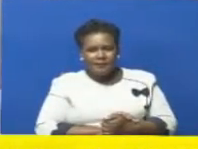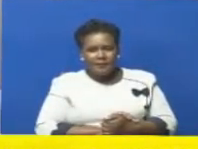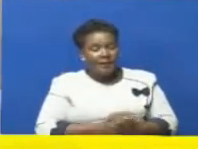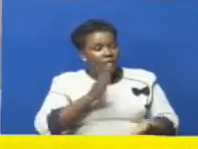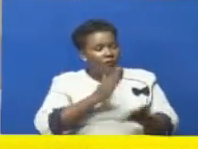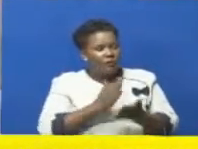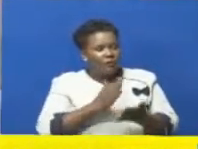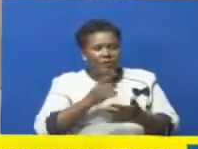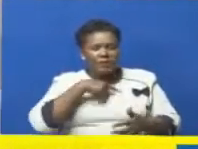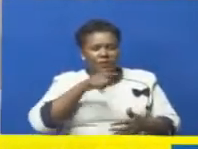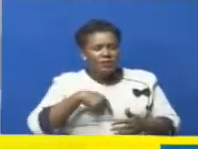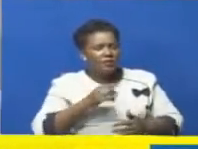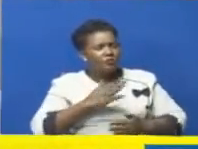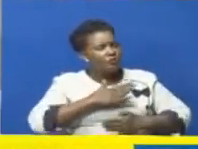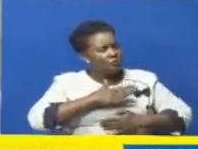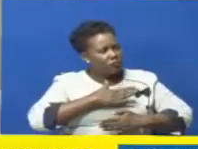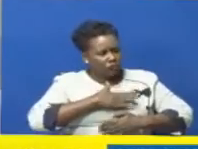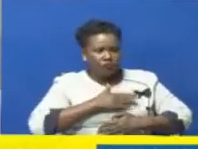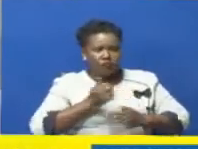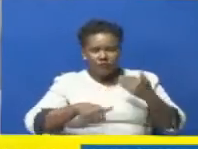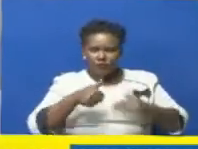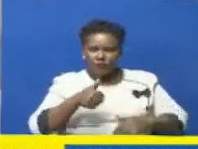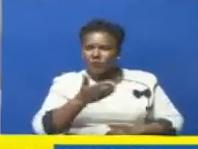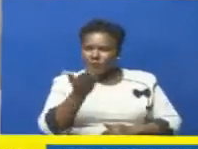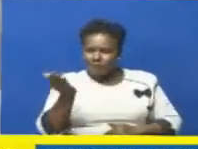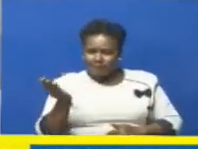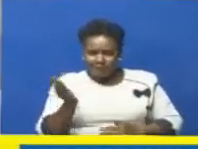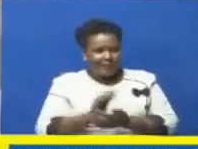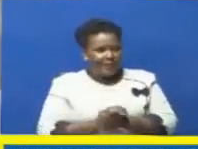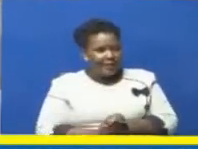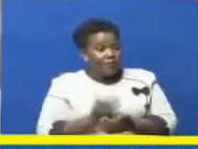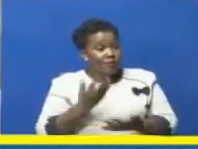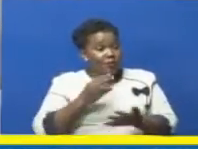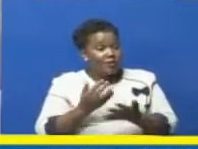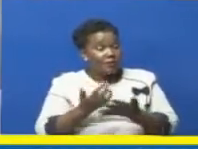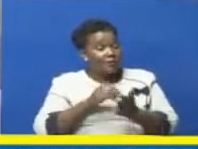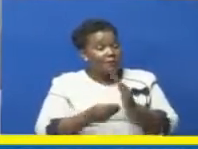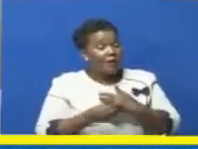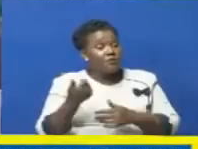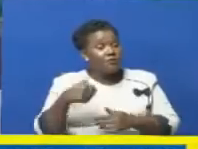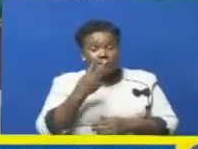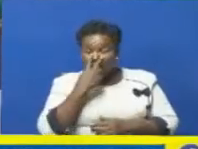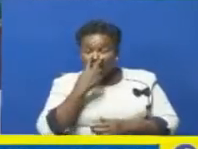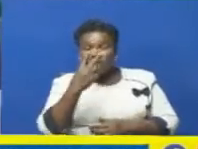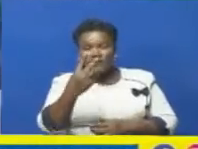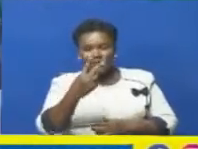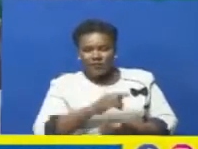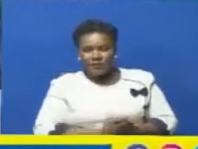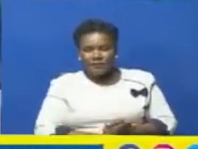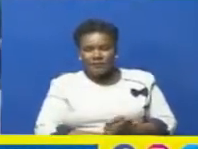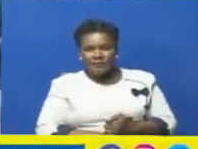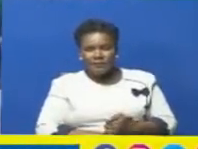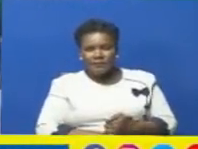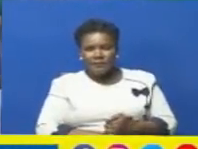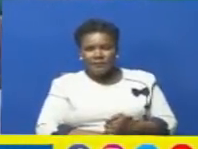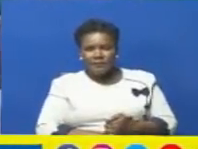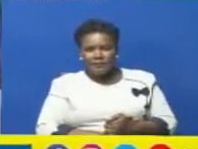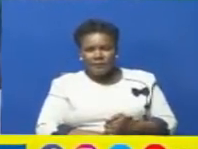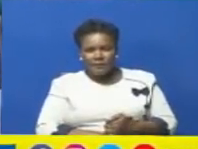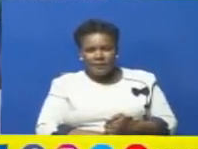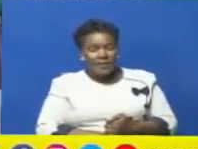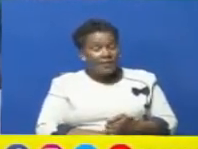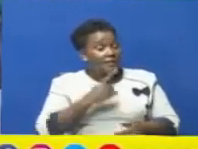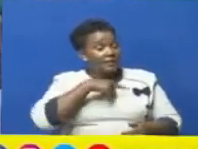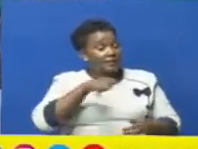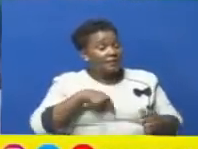kabla hata rais kuzungumza kitu. Wao walishakuwa na uono mzuri kwa wafanyabiashara wa Morogoro. Ile kutoka barabarani tumetoka kwa